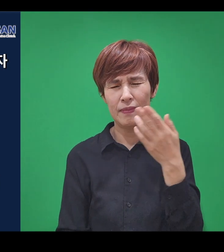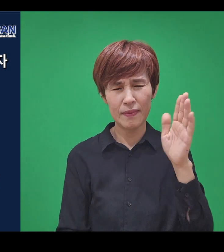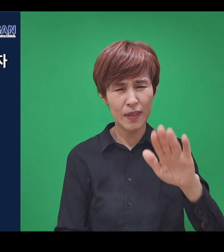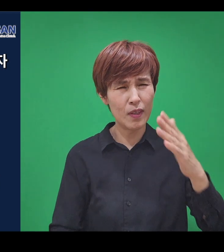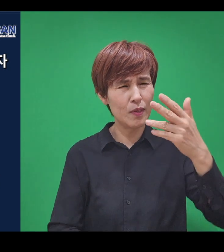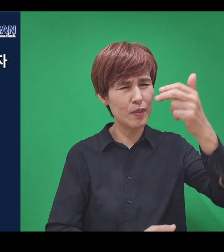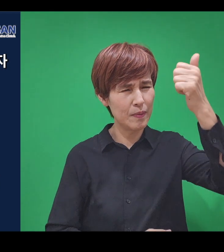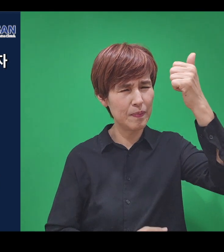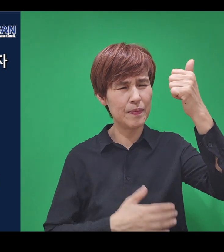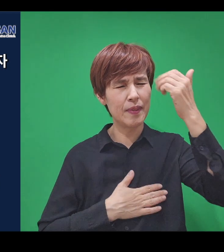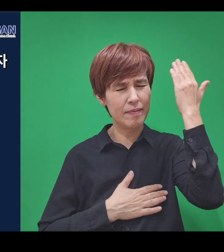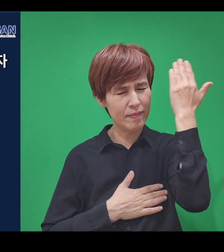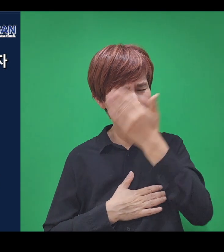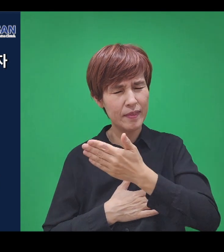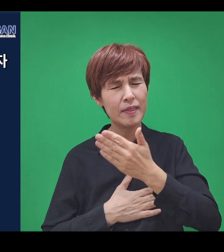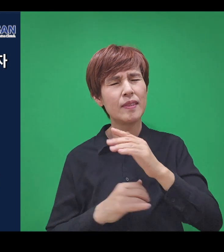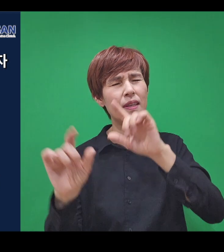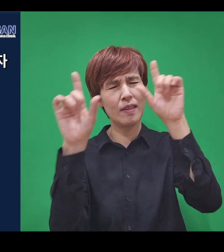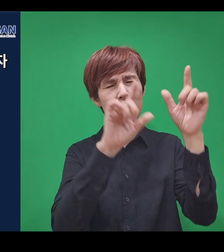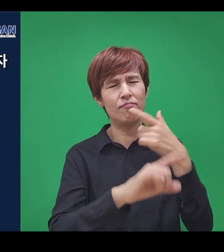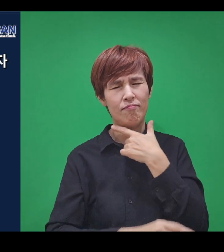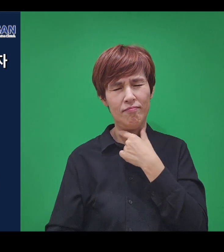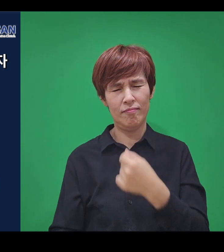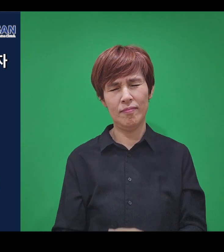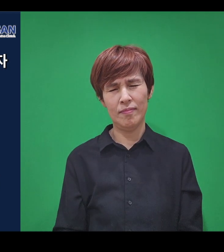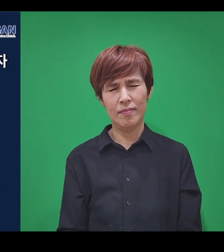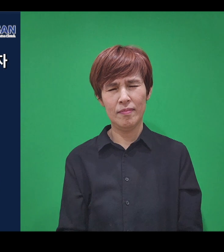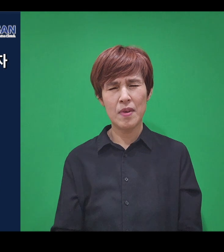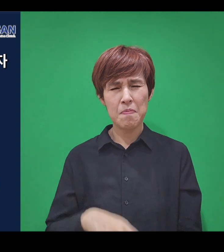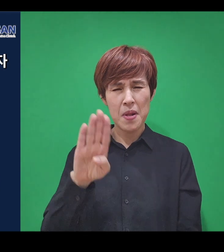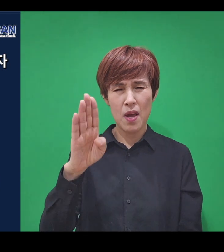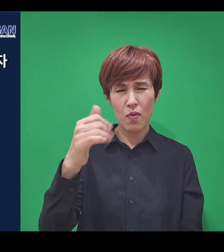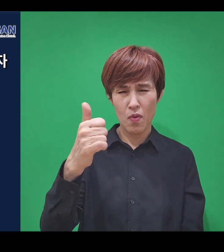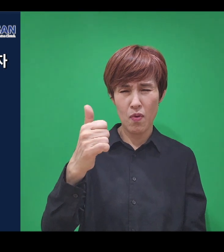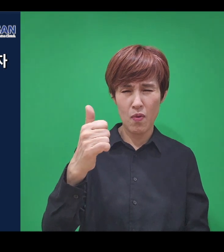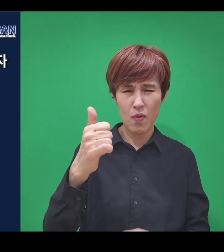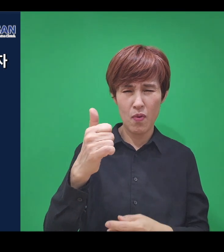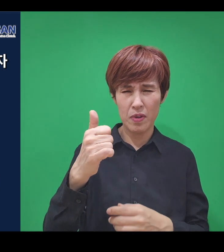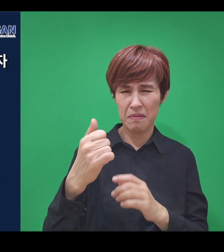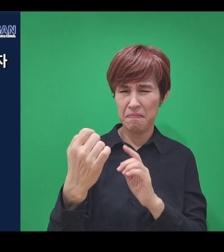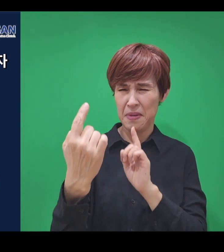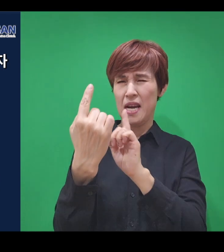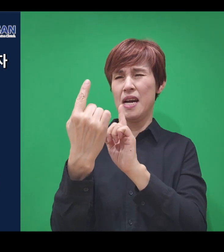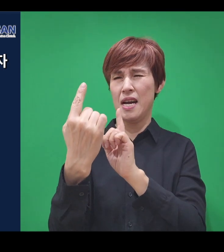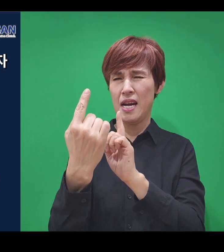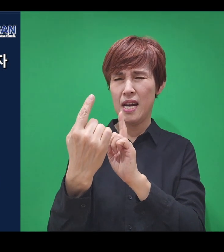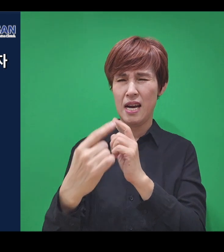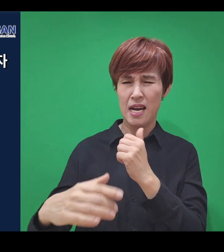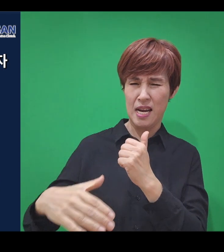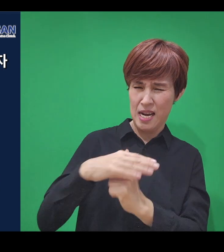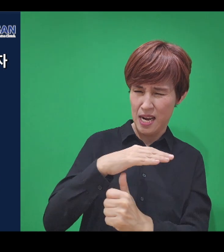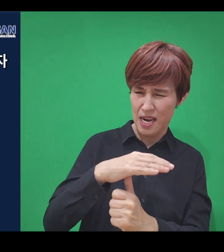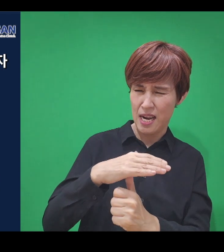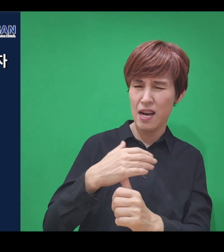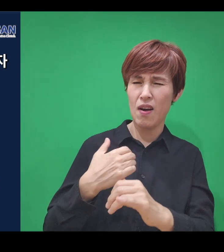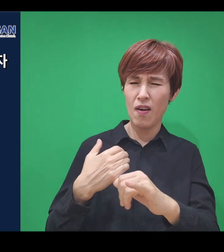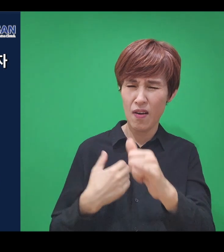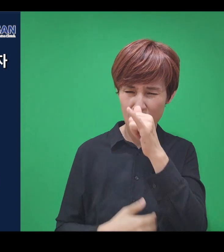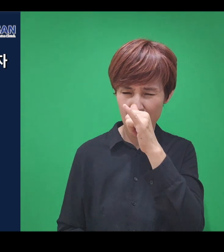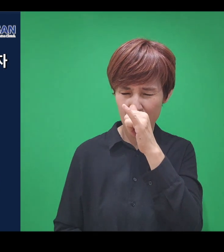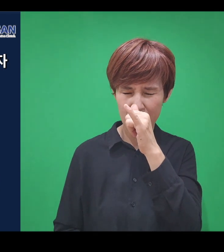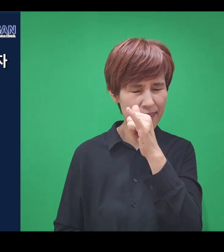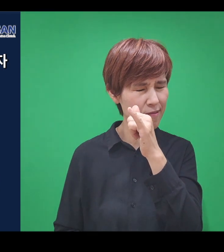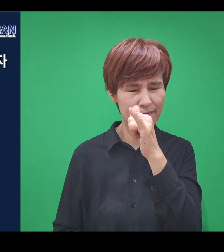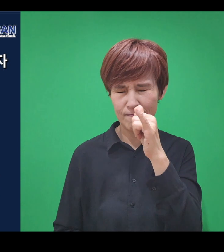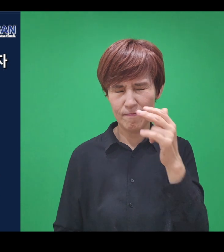나는 주님 앞에서 순결하게 살기를 원합니다. 빌라도 앞에 서는 한이 있더라도, 또는 때로는 빌라도 앞에 서더라도